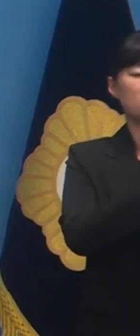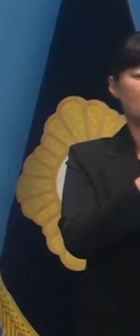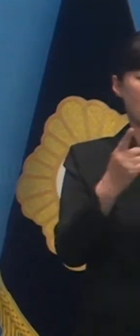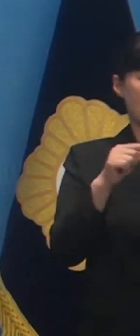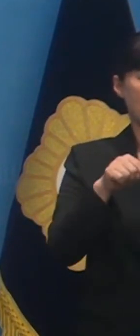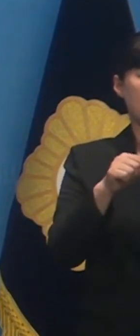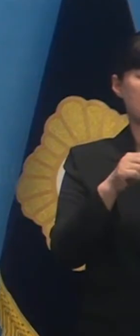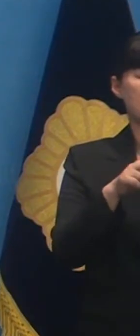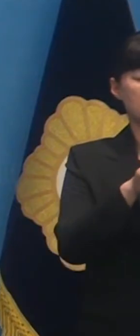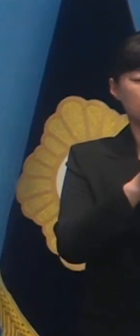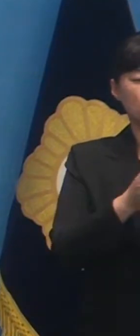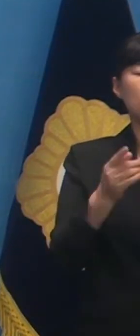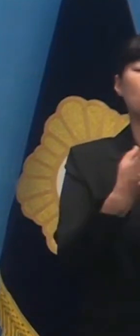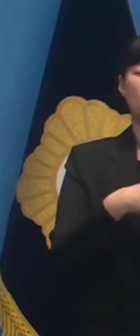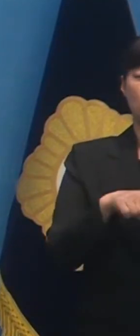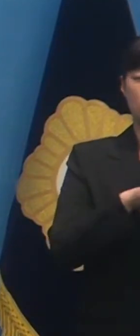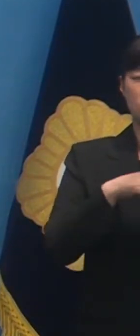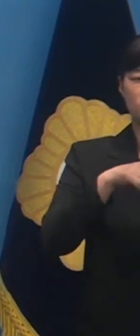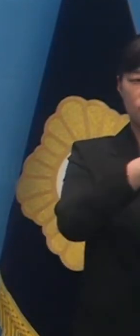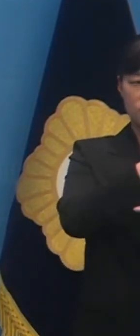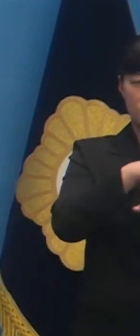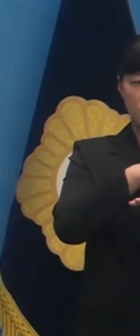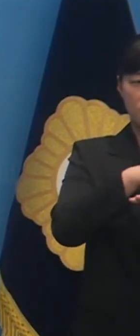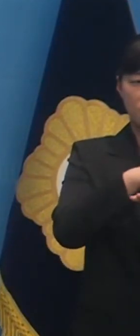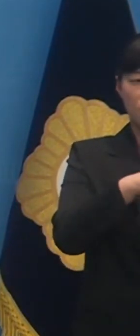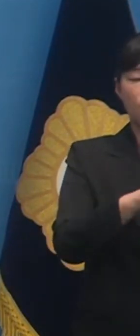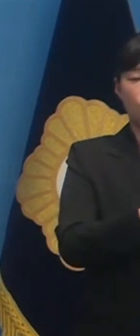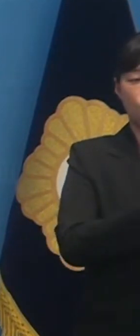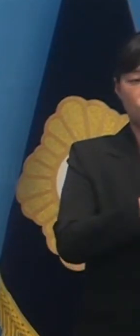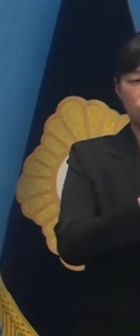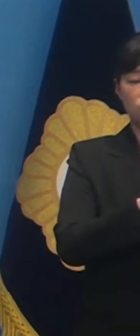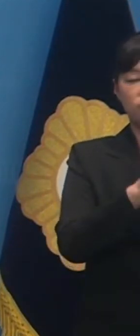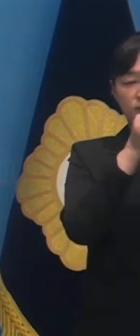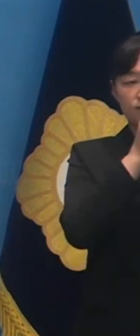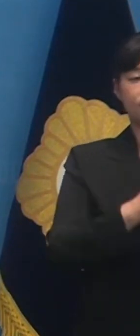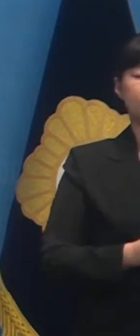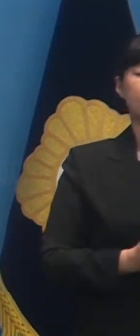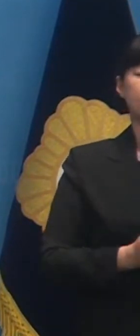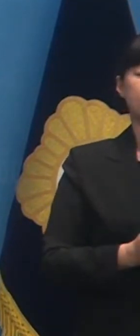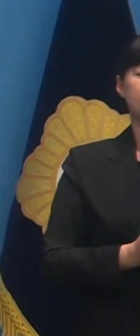전달체계 마련을 위한 정책 공청회가 진행될 예정입니다.